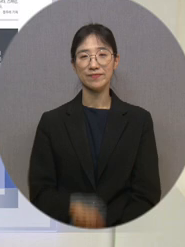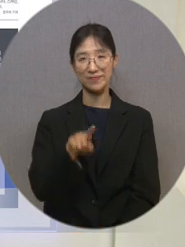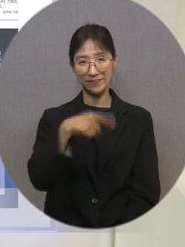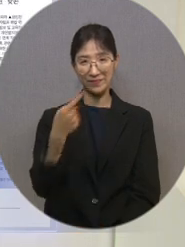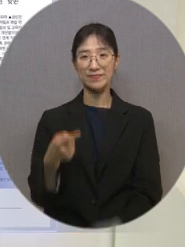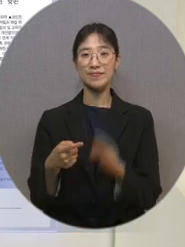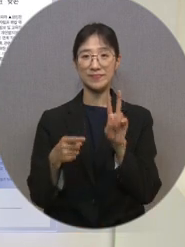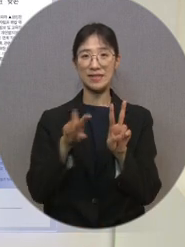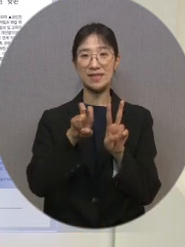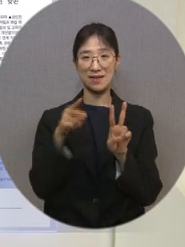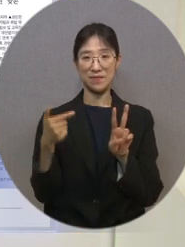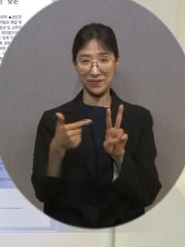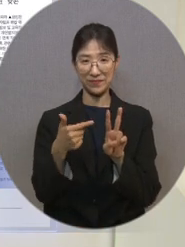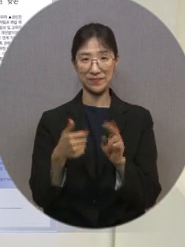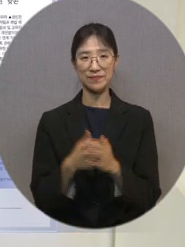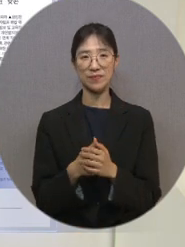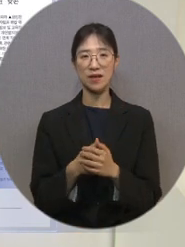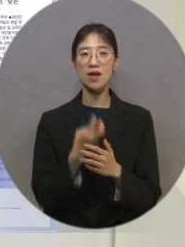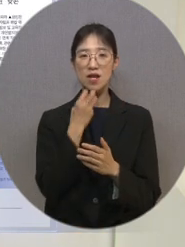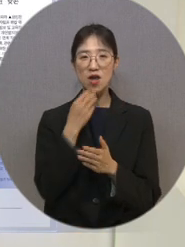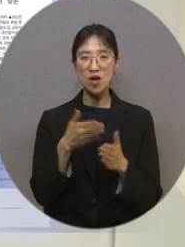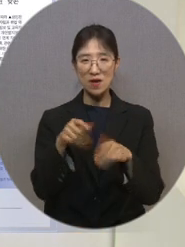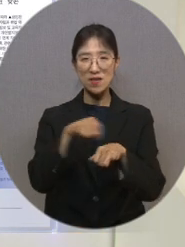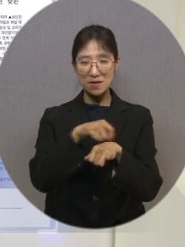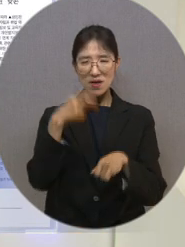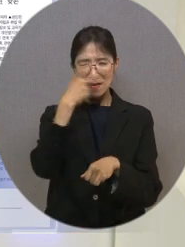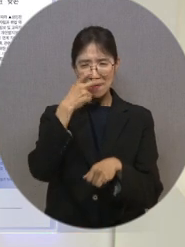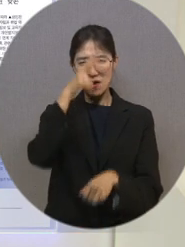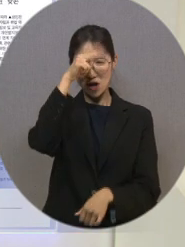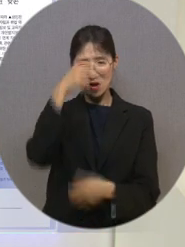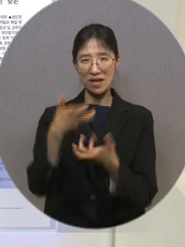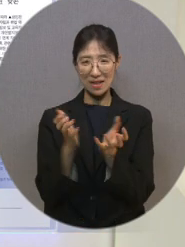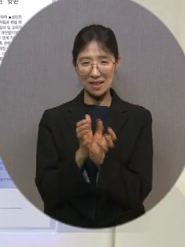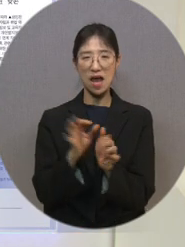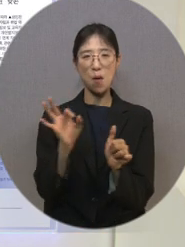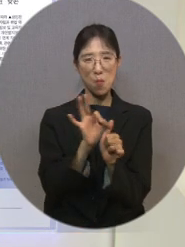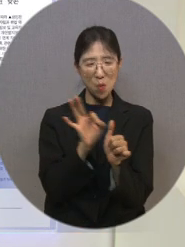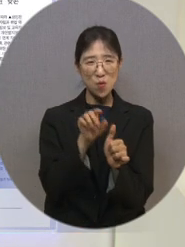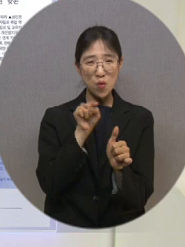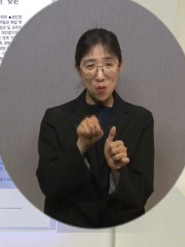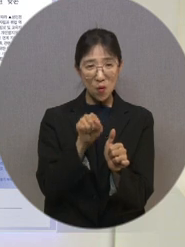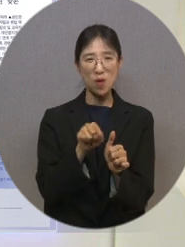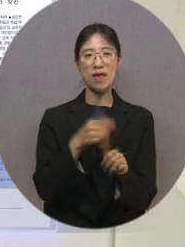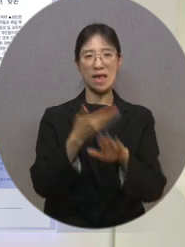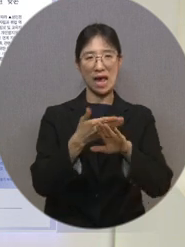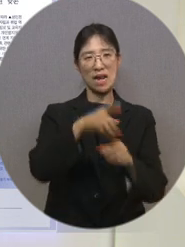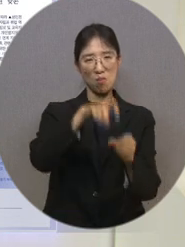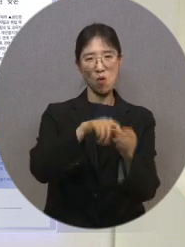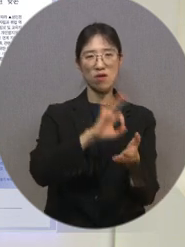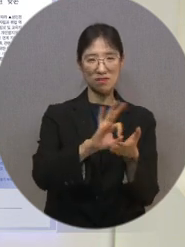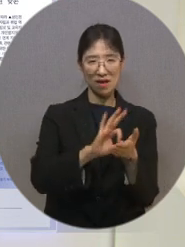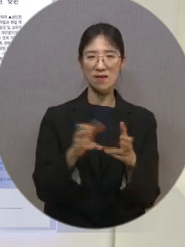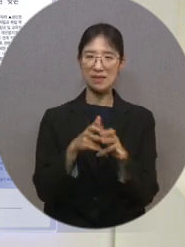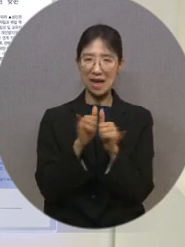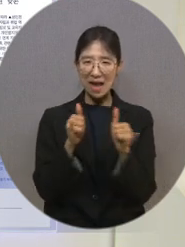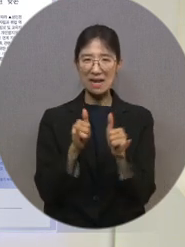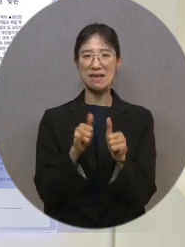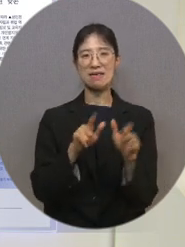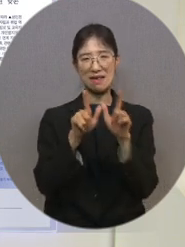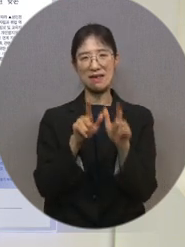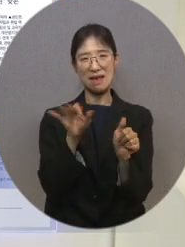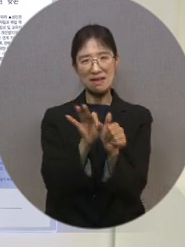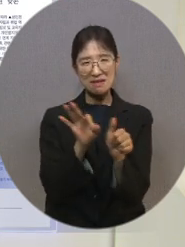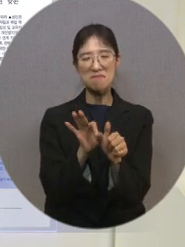계속해서 2면입니다. 경기도 특별사법경찰단이 보조금을 다른 목적으로 사용하거나 장애인의 생계급여